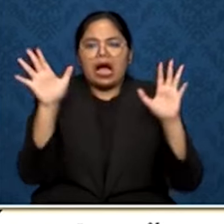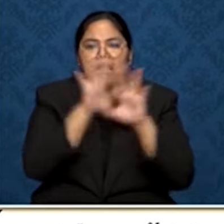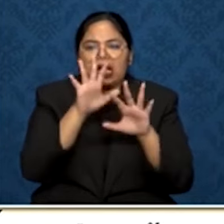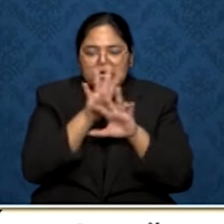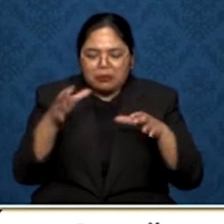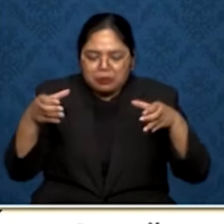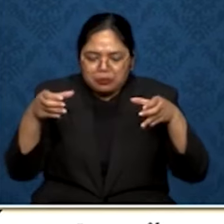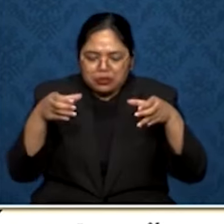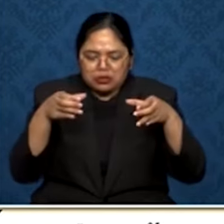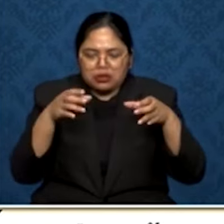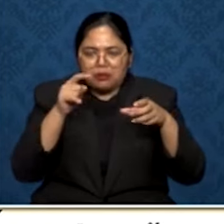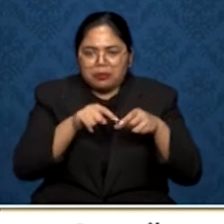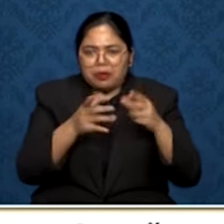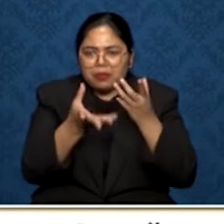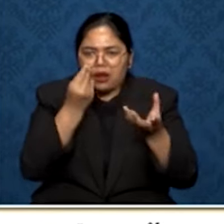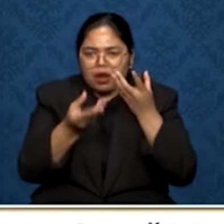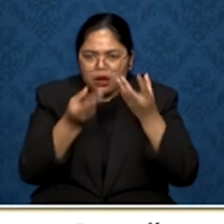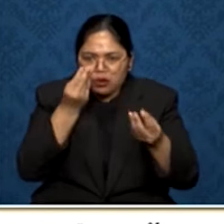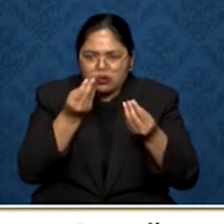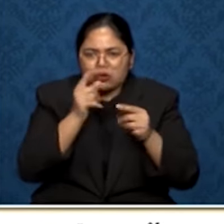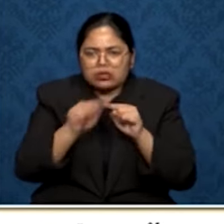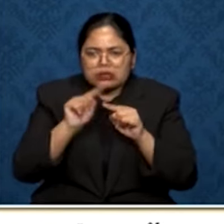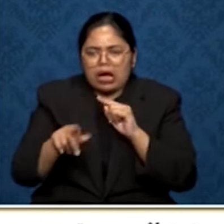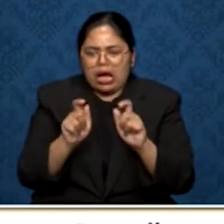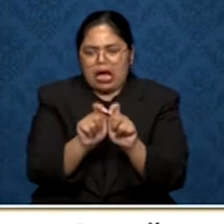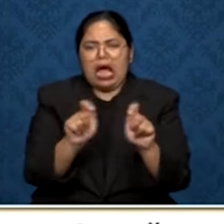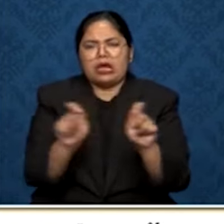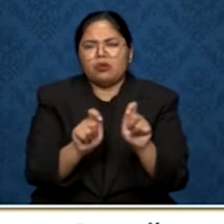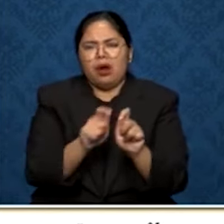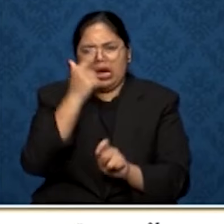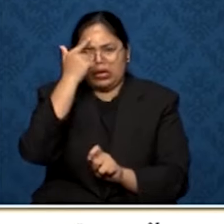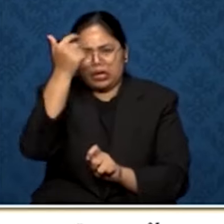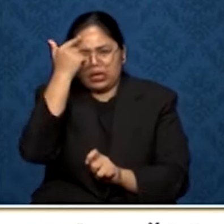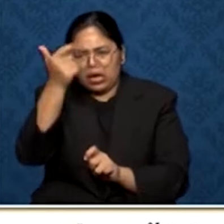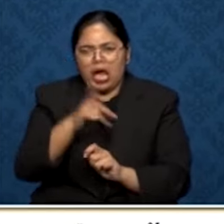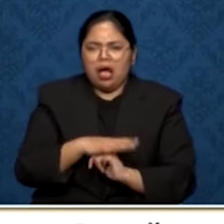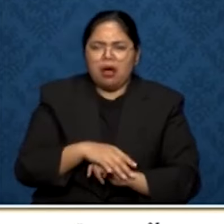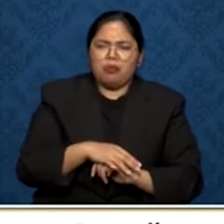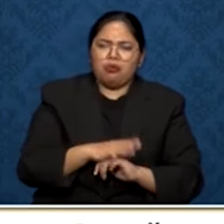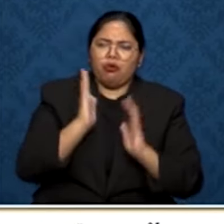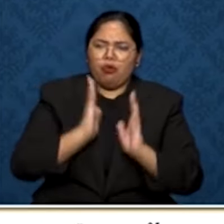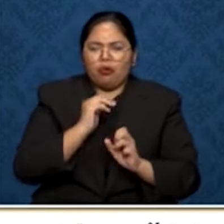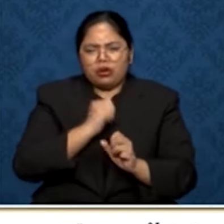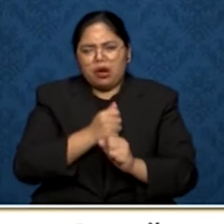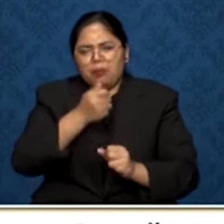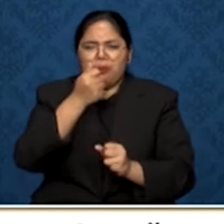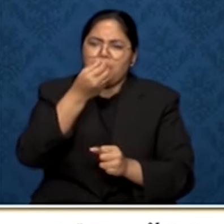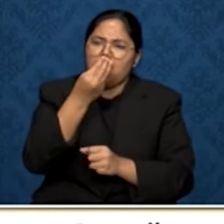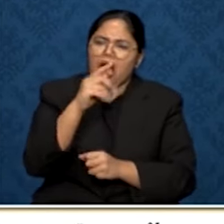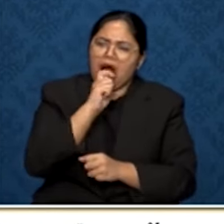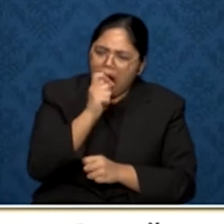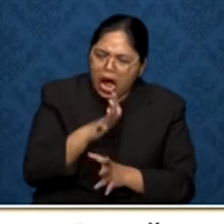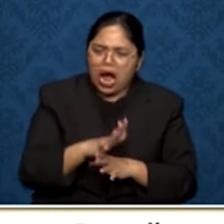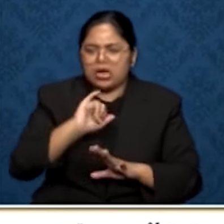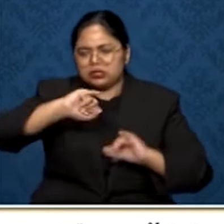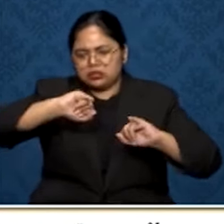ท่านประทานคืออัการแก่่งทั้งั้นครัเป็เชฟชื่อดัง เป็นผู้จัดชื่อดังเจ้าของฮางใหญ